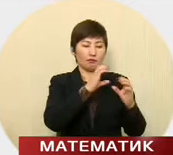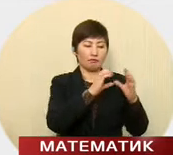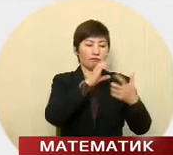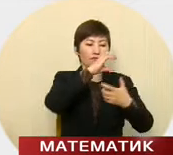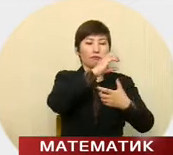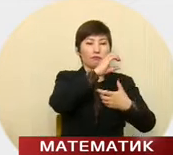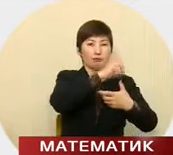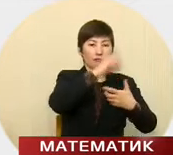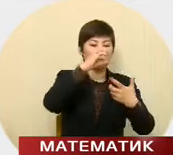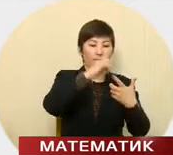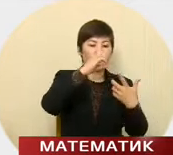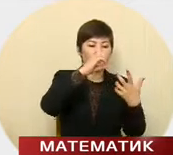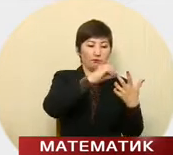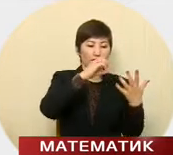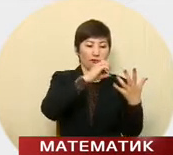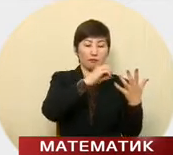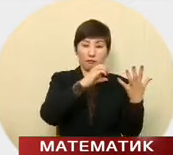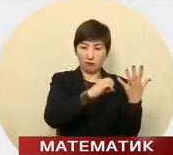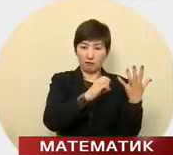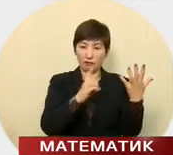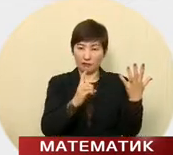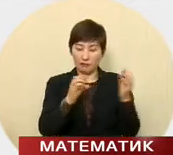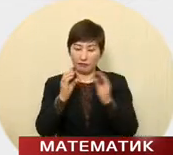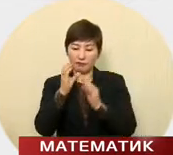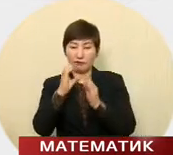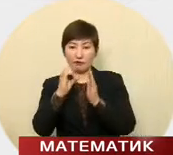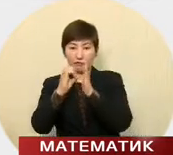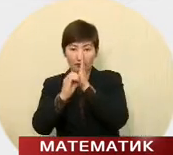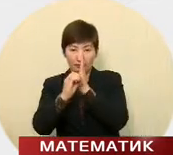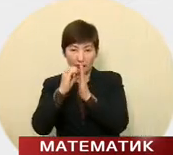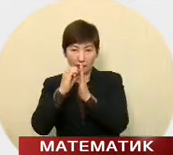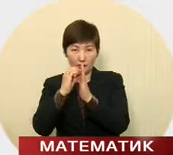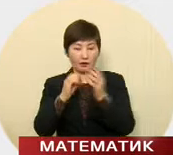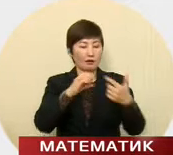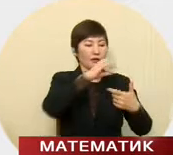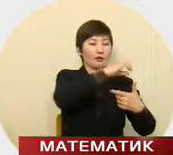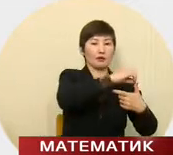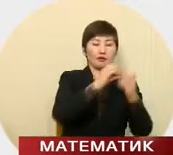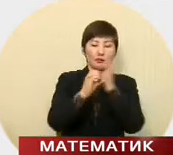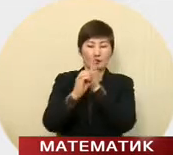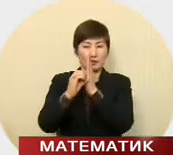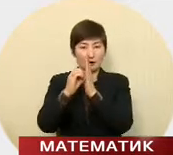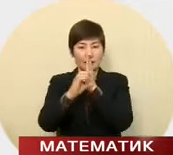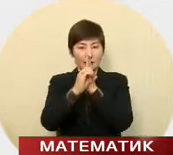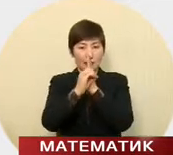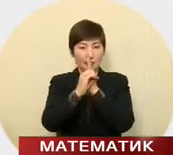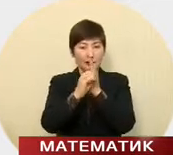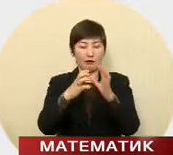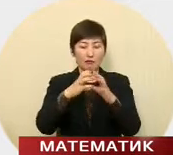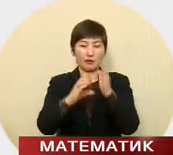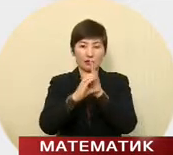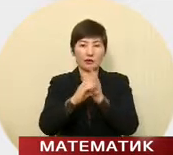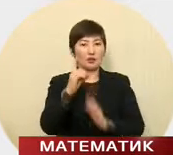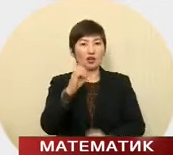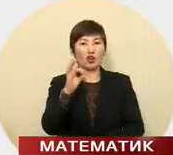гэсэн. Өөрөөр хэлбэл нэг тал бөмбөгний зураг маань нэг оноог илэрхийлж байна гэж ойлгож болох нь. За,